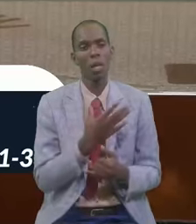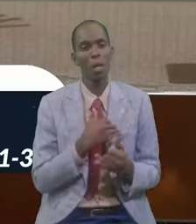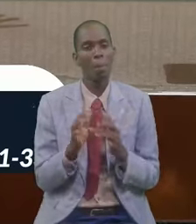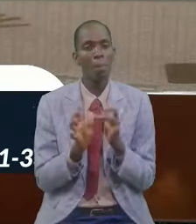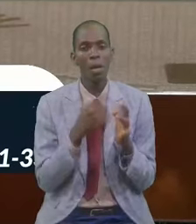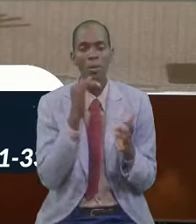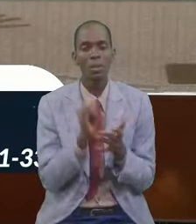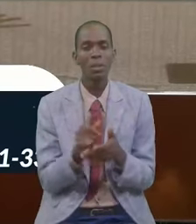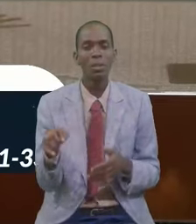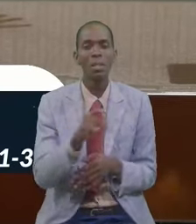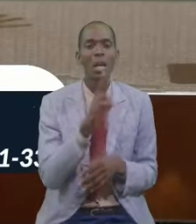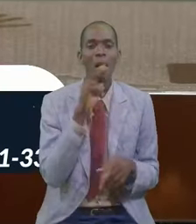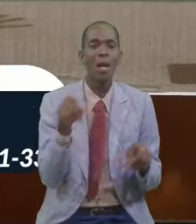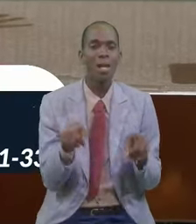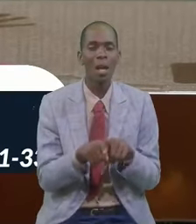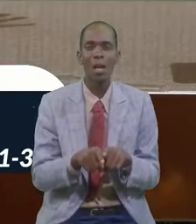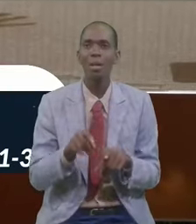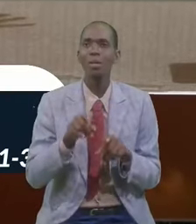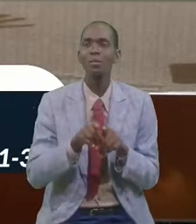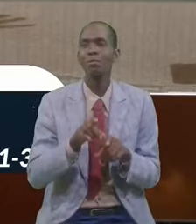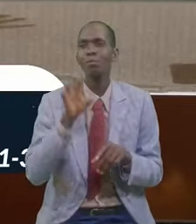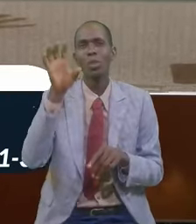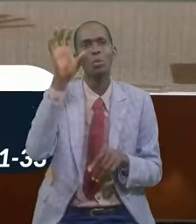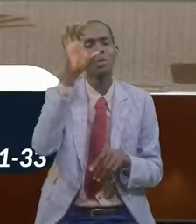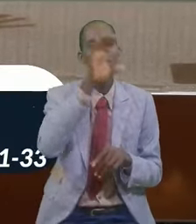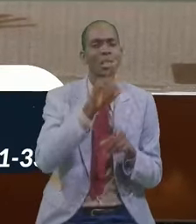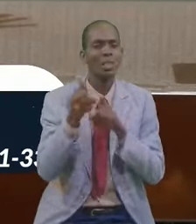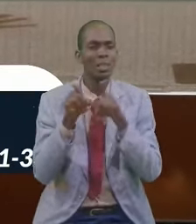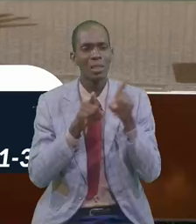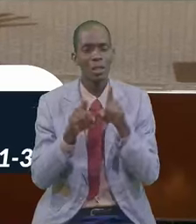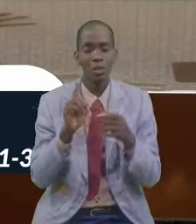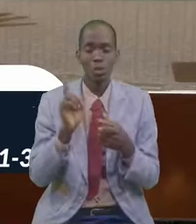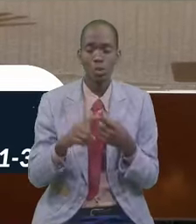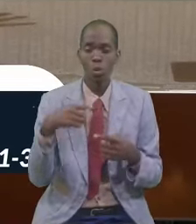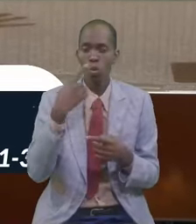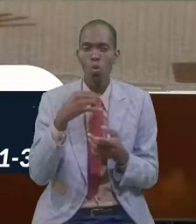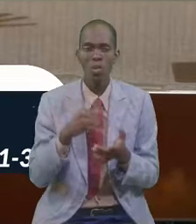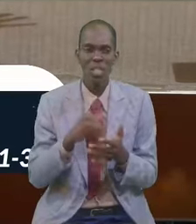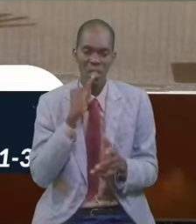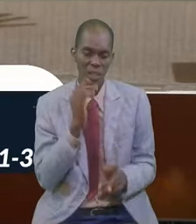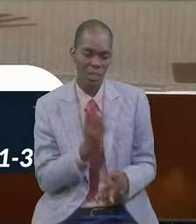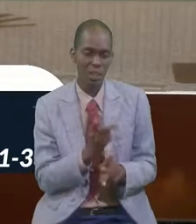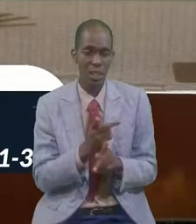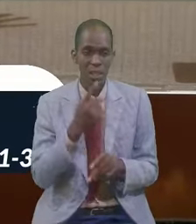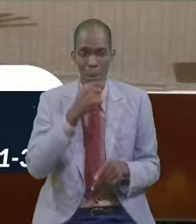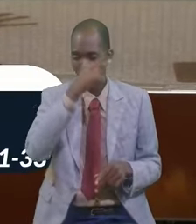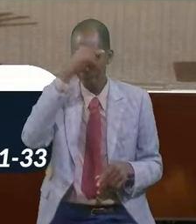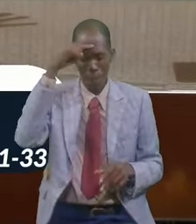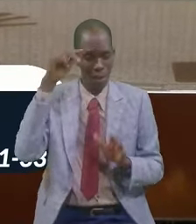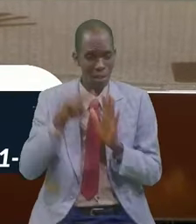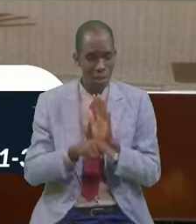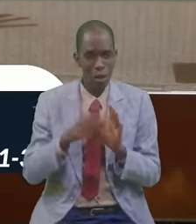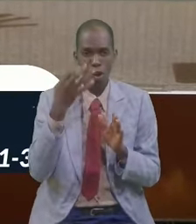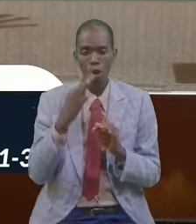des astres errants auxquels l'obscurité des ténèbres est réservée pour l'éternité.